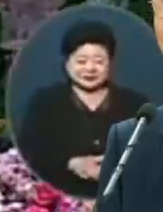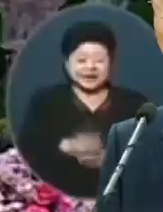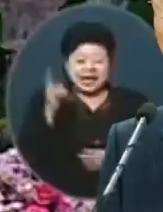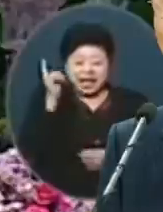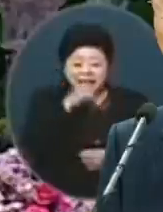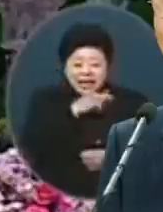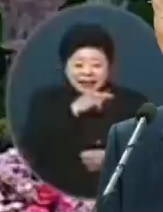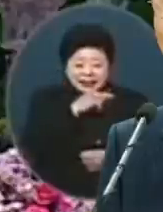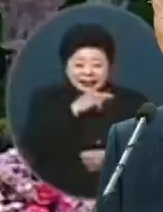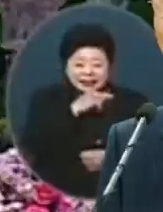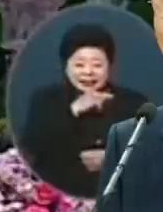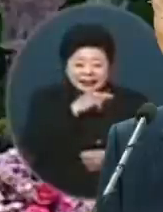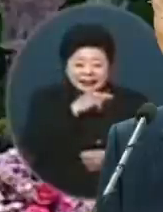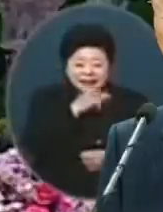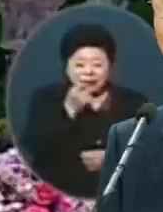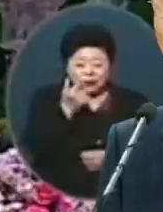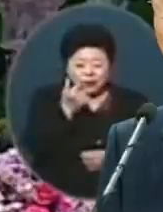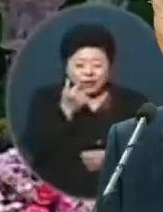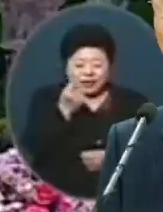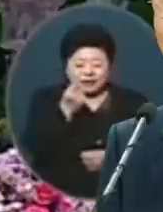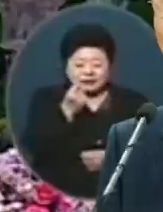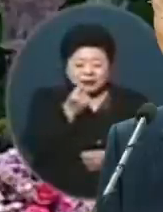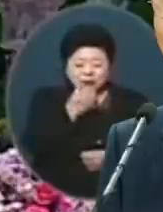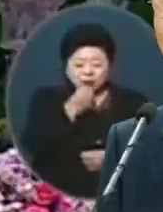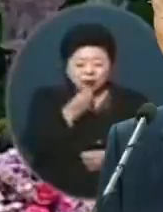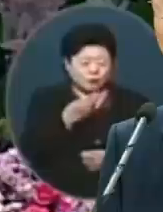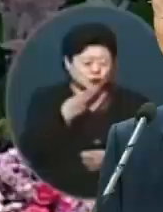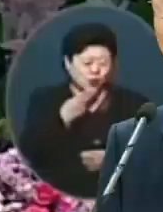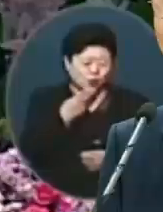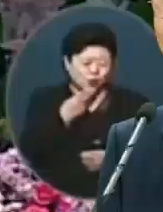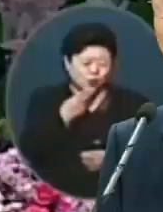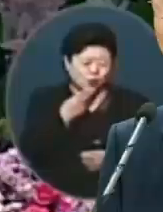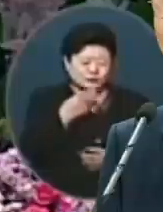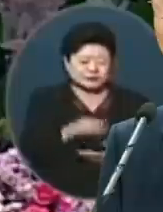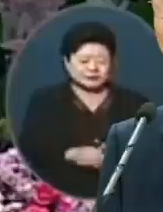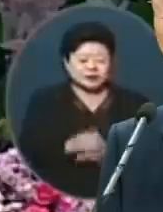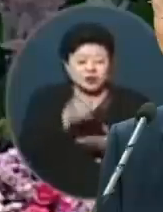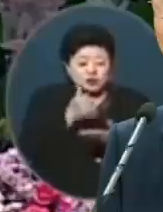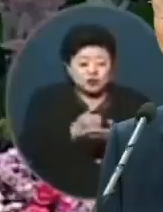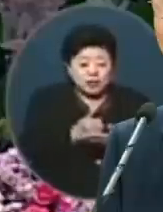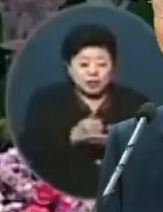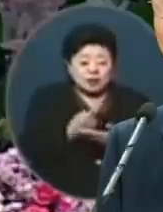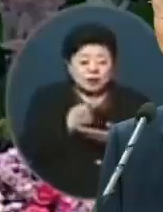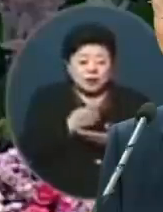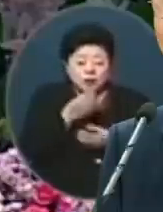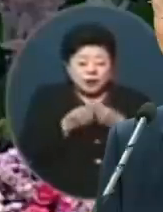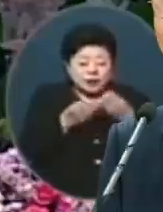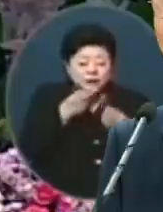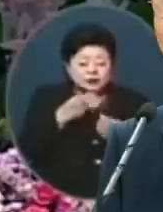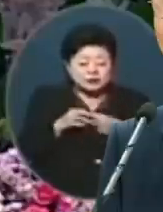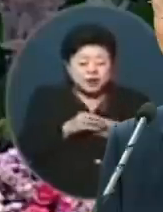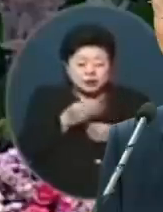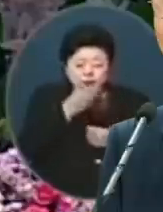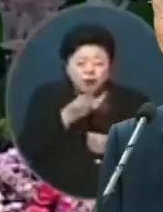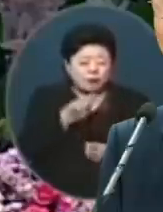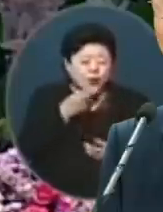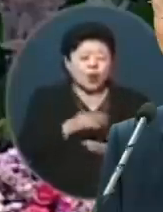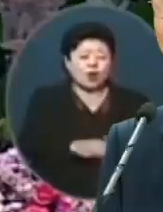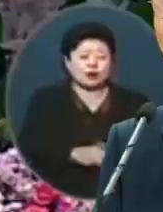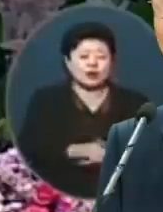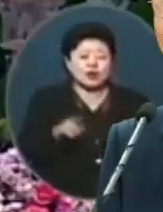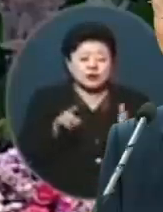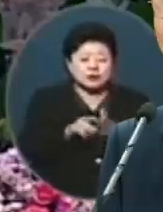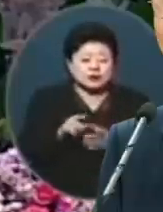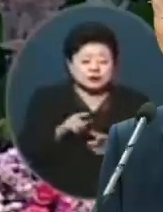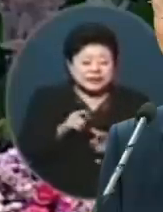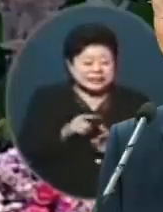악한 꾀를 가지고 있으면 복이 없고 죄를 짓고 회개 안 하면 복이 없고